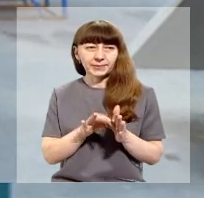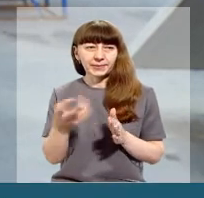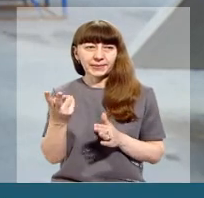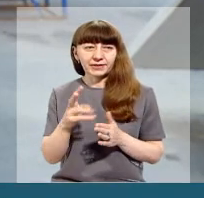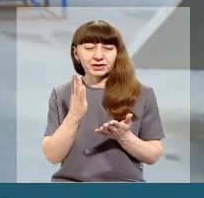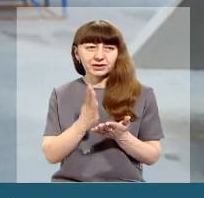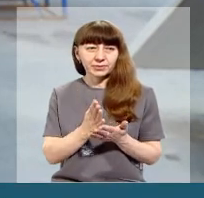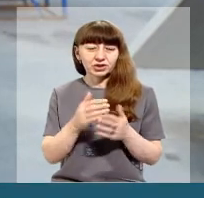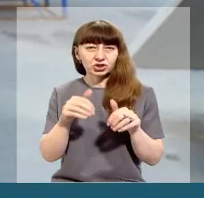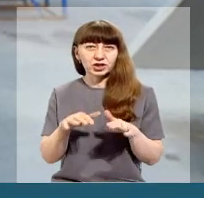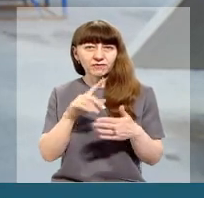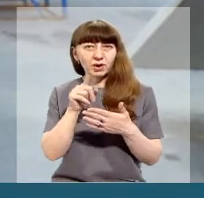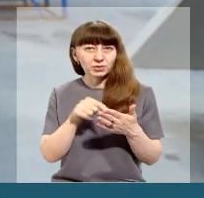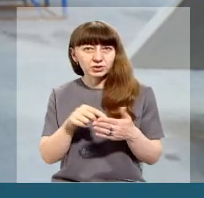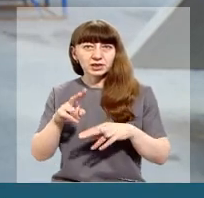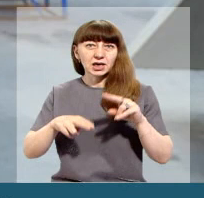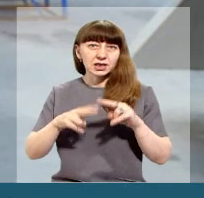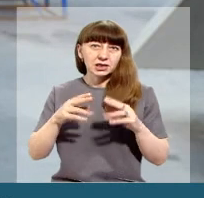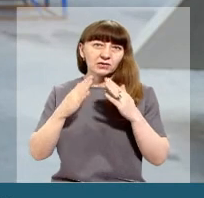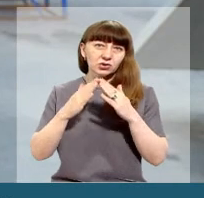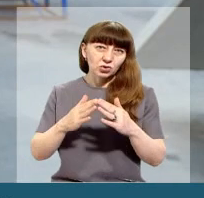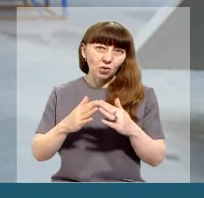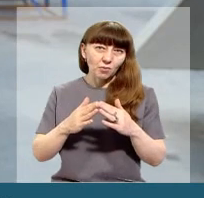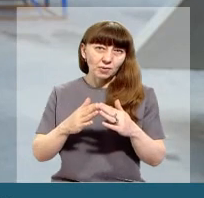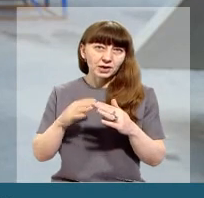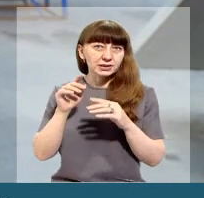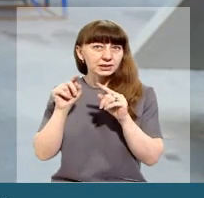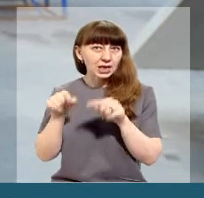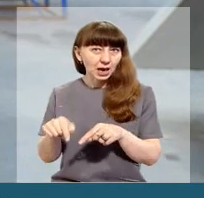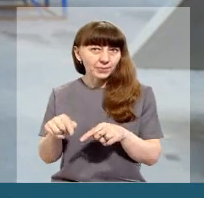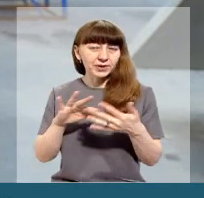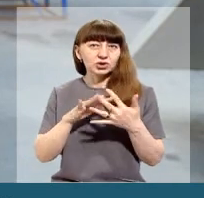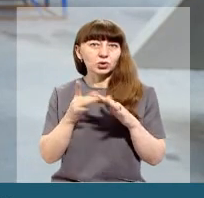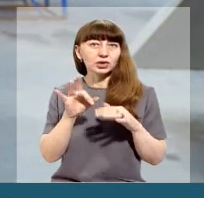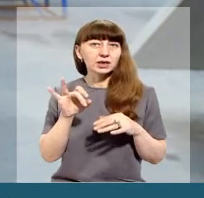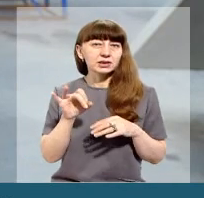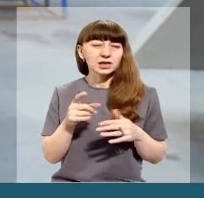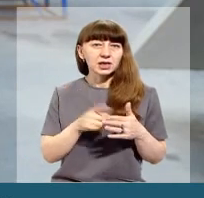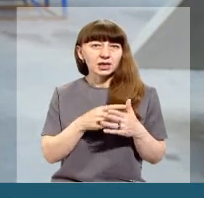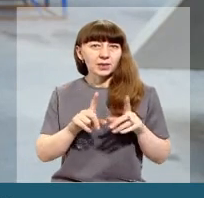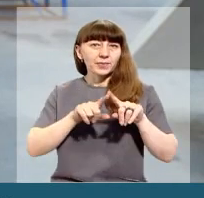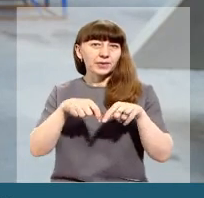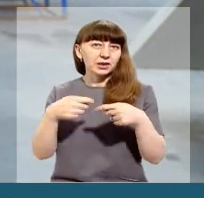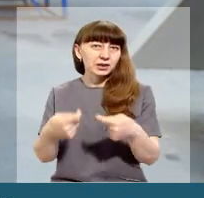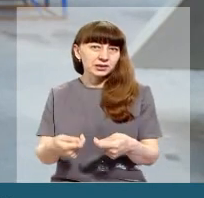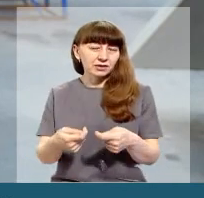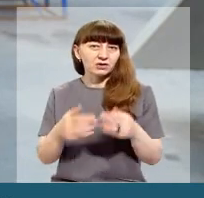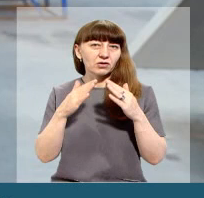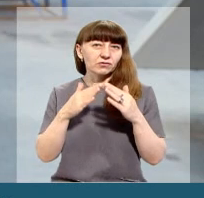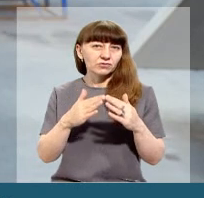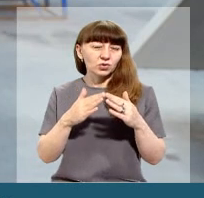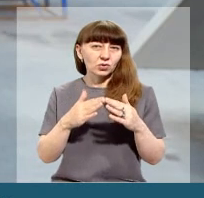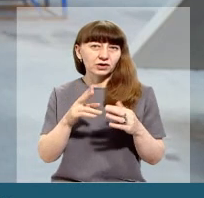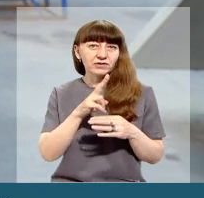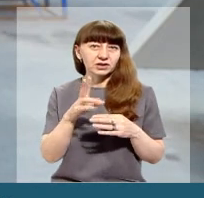два направления решения вопросов. Это строительство нового жилья типового проекта в селе Алтынсарина, либо приобретение жилья в городе